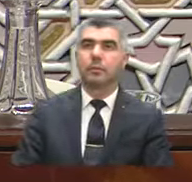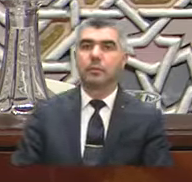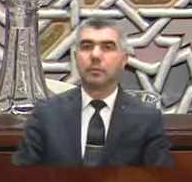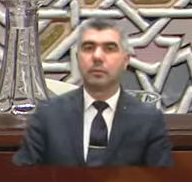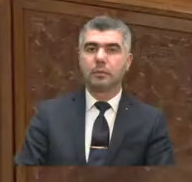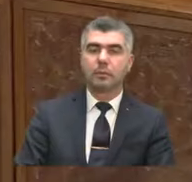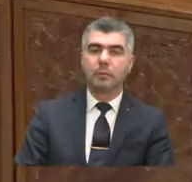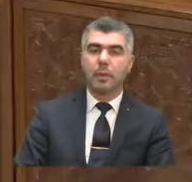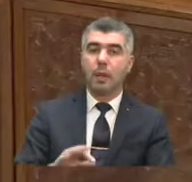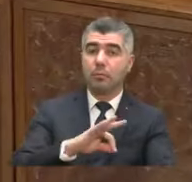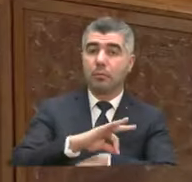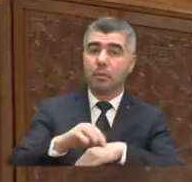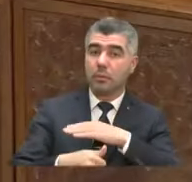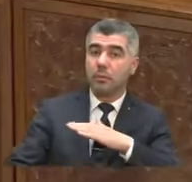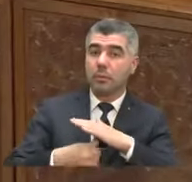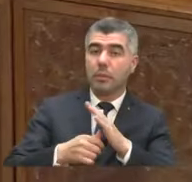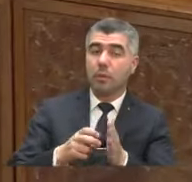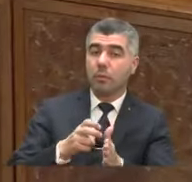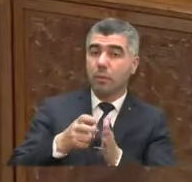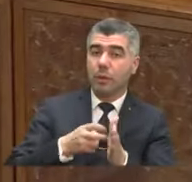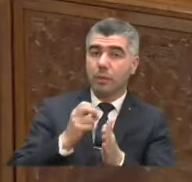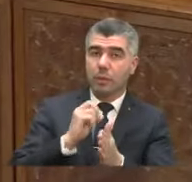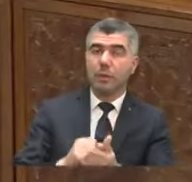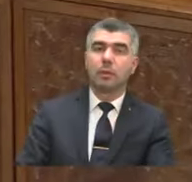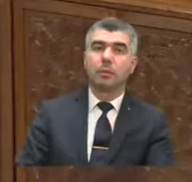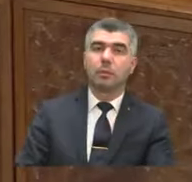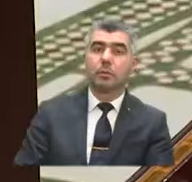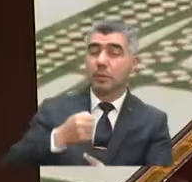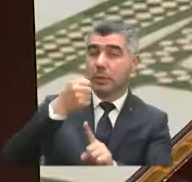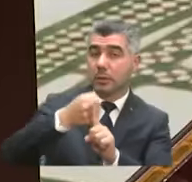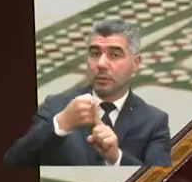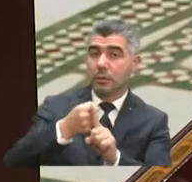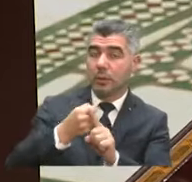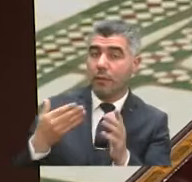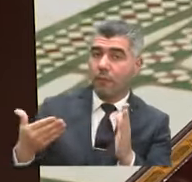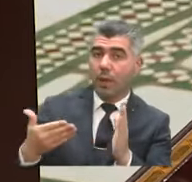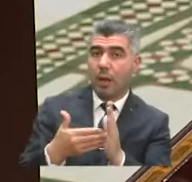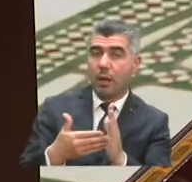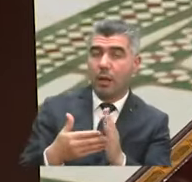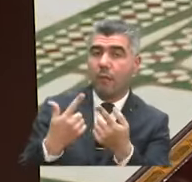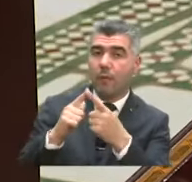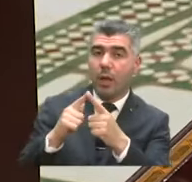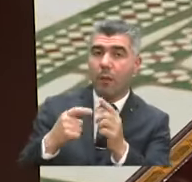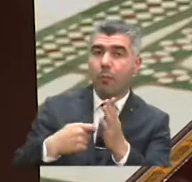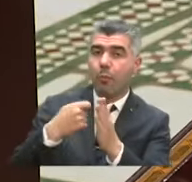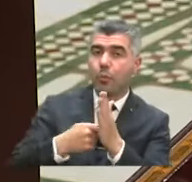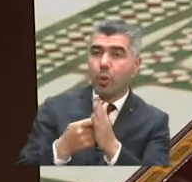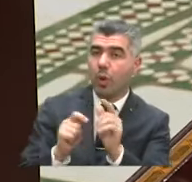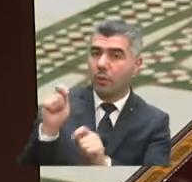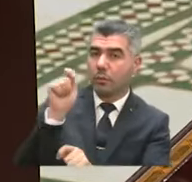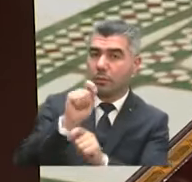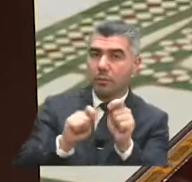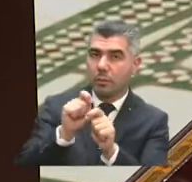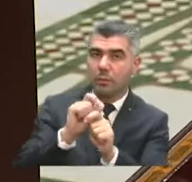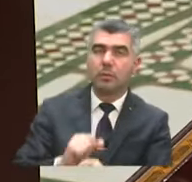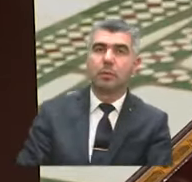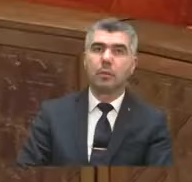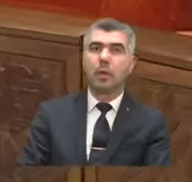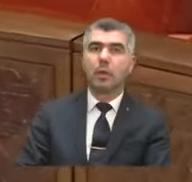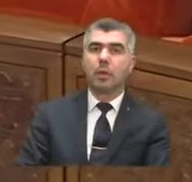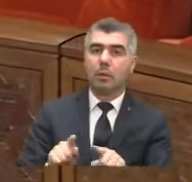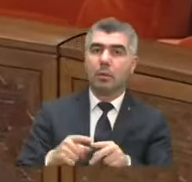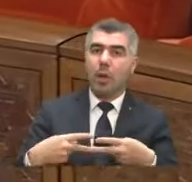المكتب الوطني للسكك الحديديه قام خلال العقدين الاخيرين بانجاز مجموعه من المشاريع المهيكله اللي يمكن تطوير